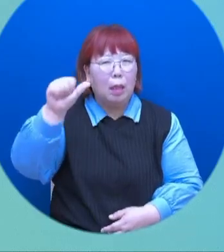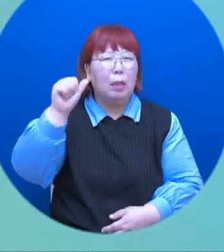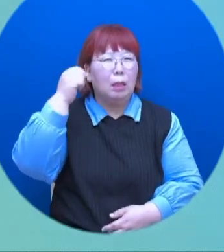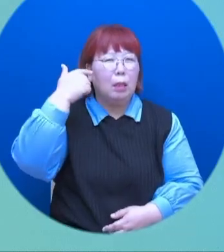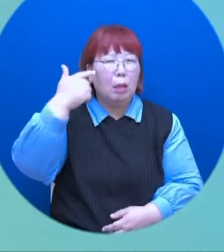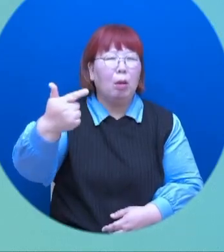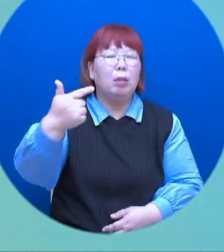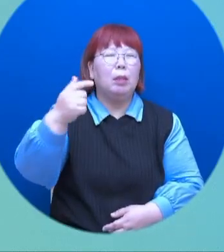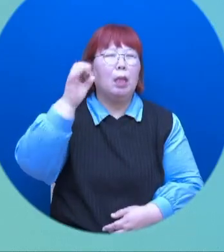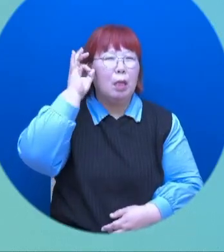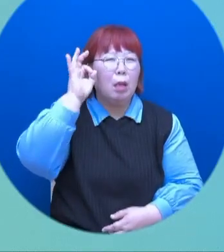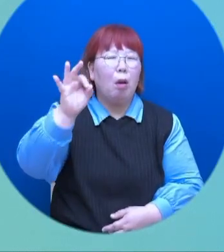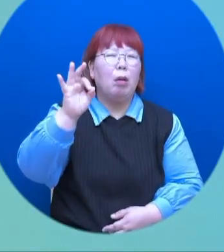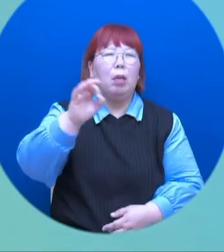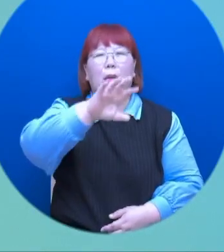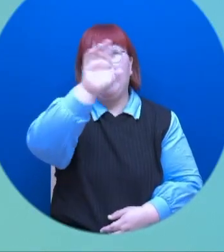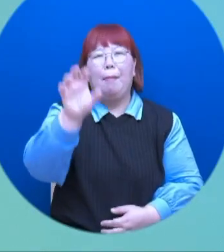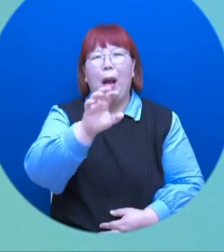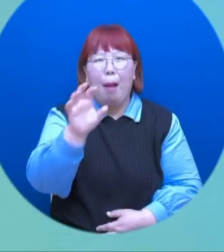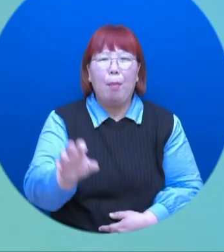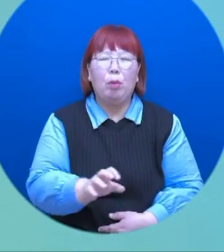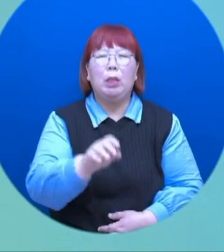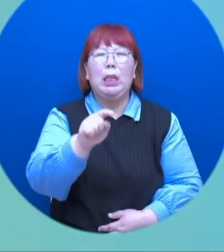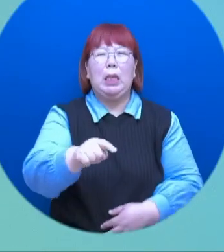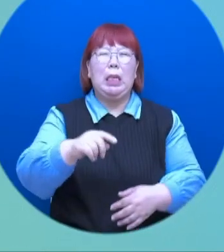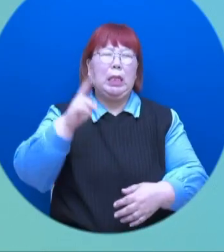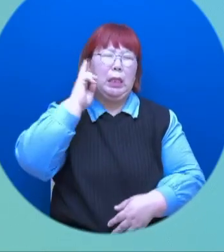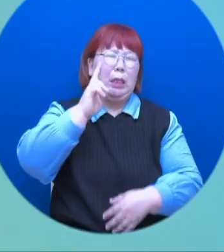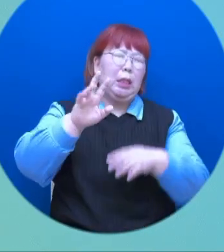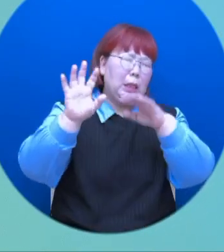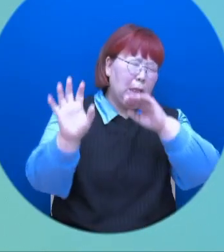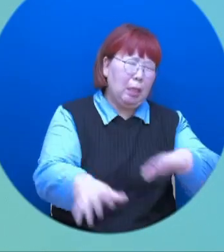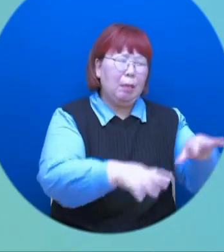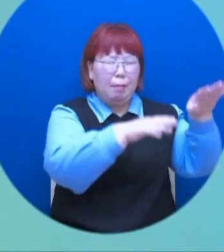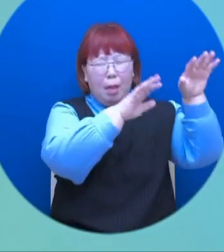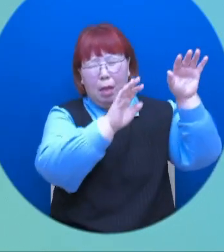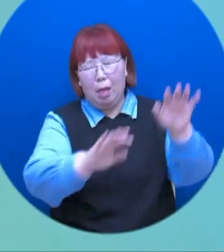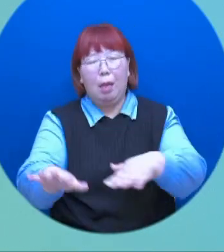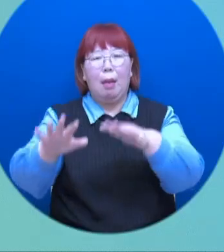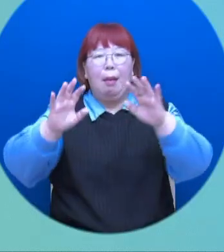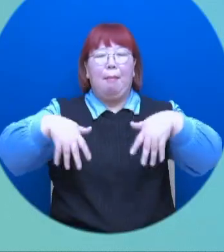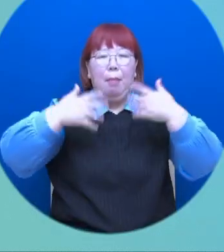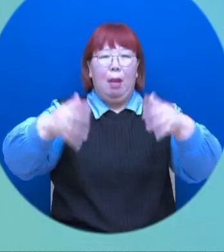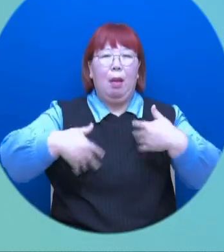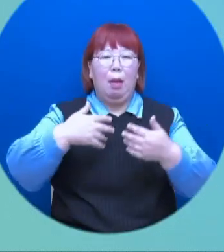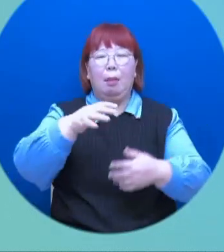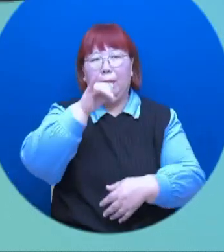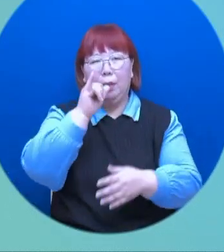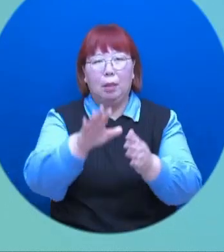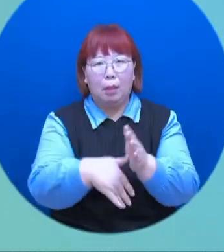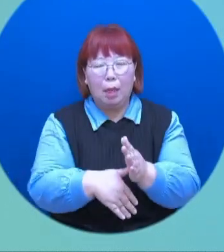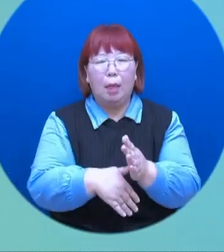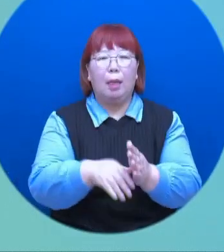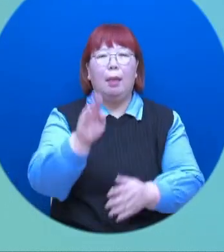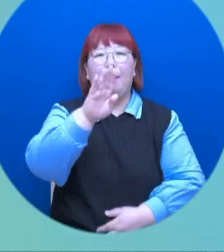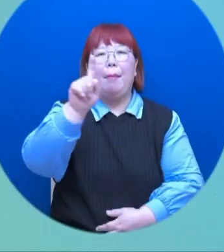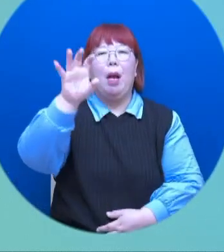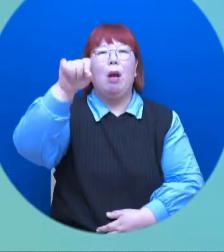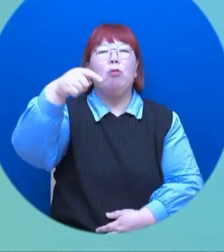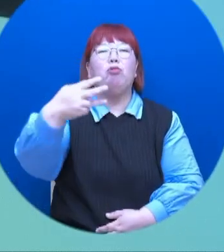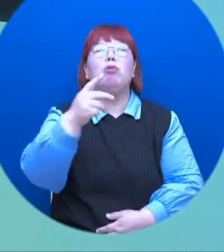엿새 열흘 반복되는 이 풍랑 가운데 있을 때, 여러분, 바울이 한 말이 무슨